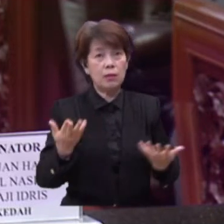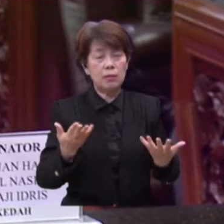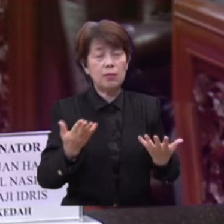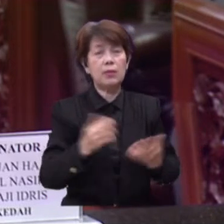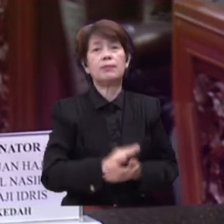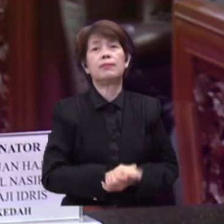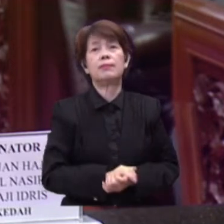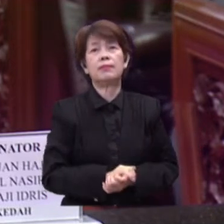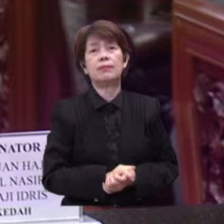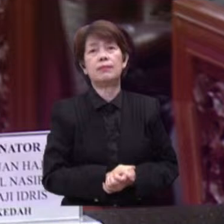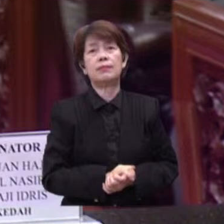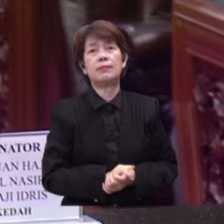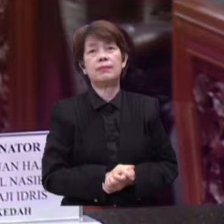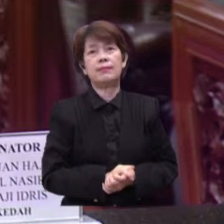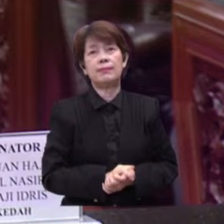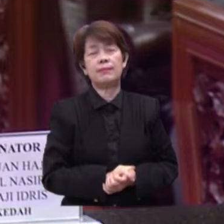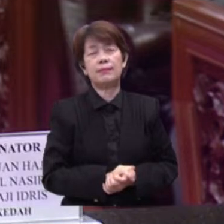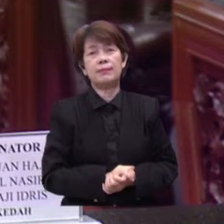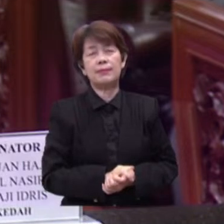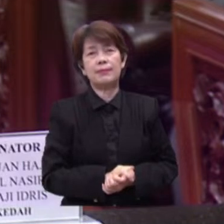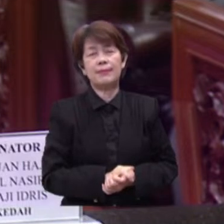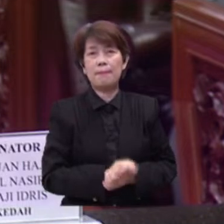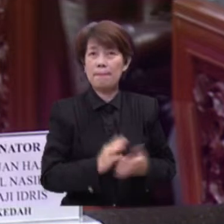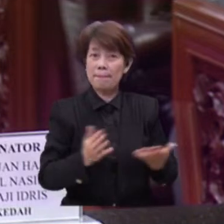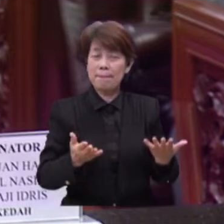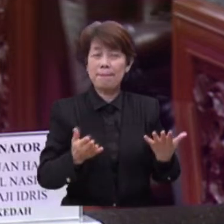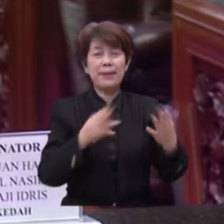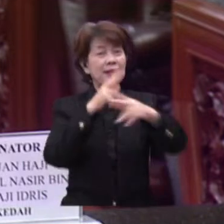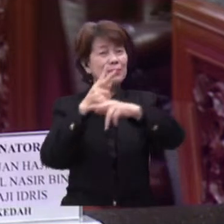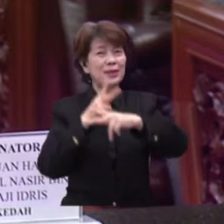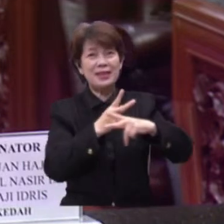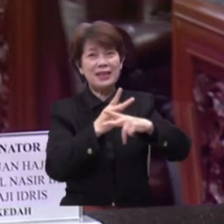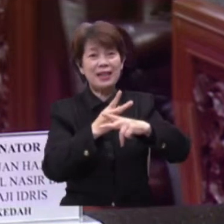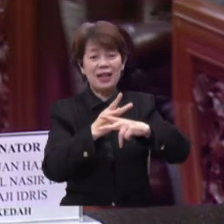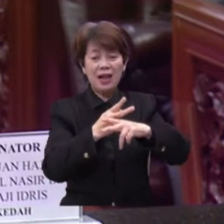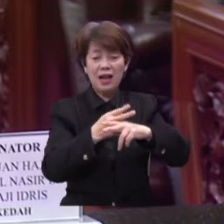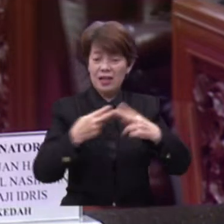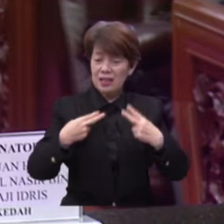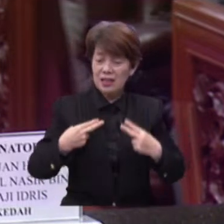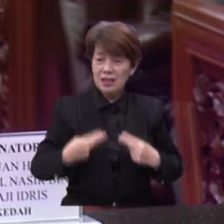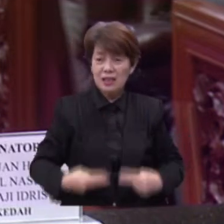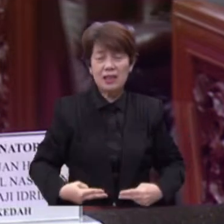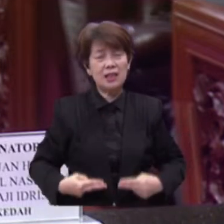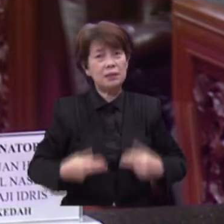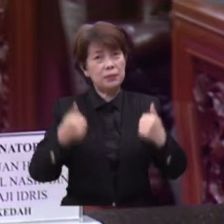agama Islam penjagaan nyawa yaitu